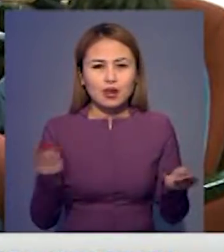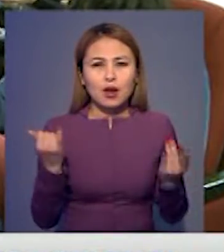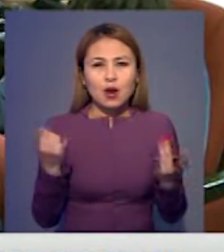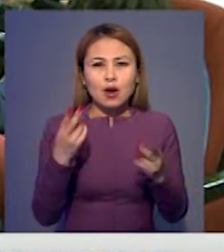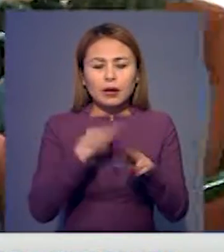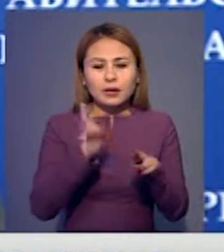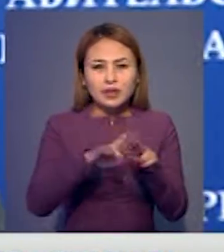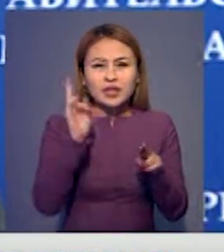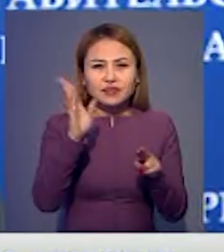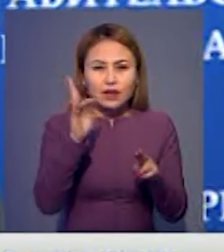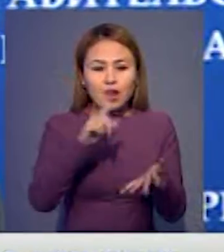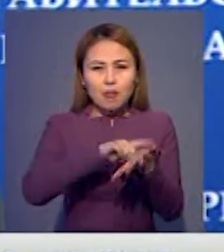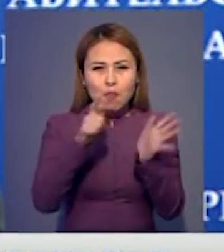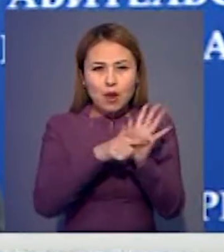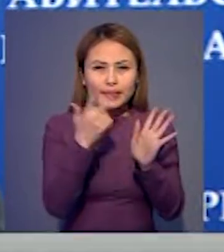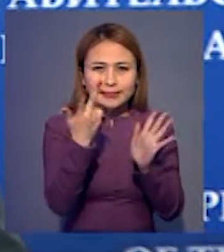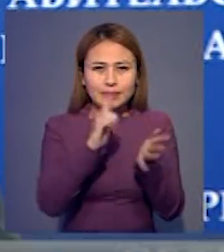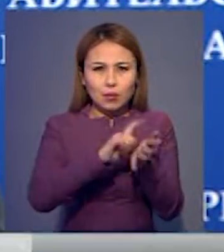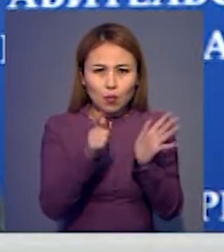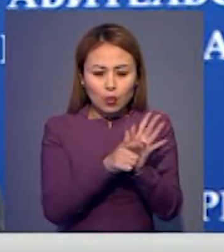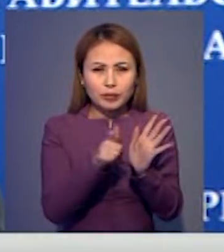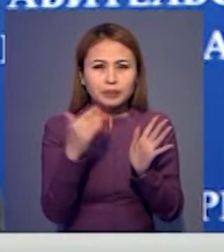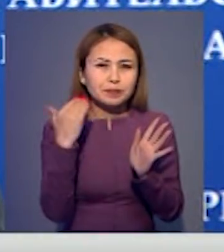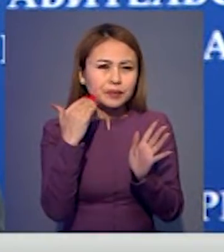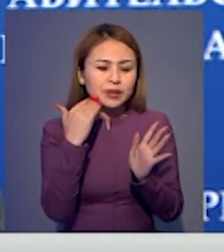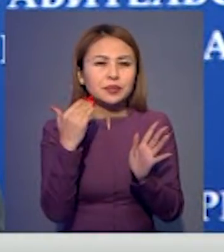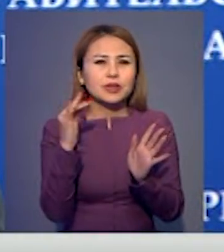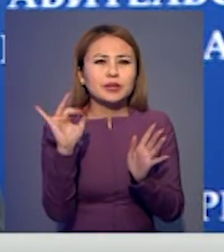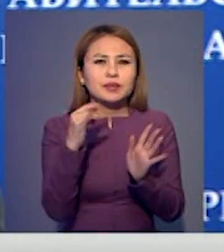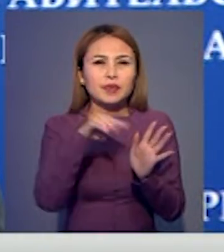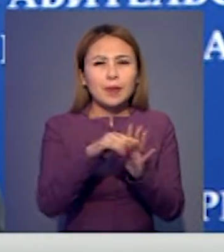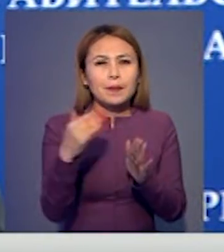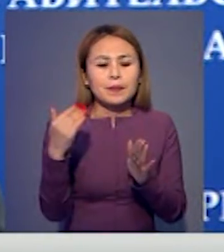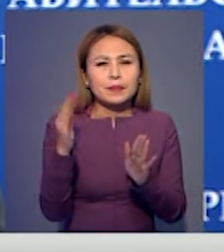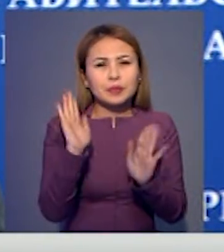алынатын пәтерлердің бөлмесі 3 бөлмелі кемінде сондай болу керек.